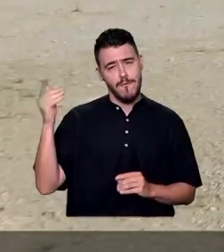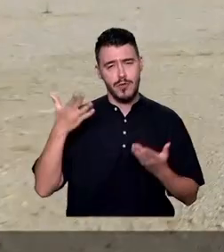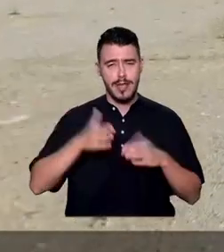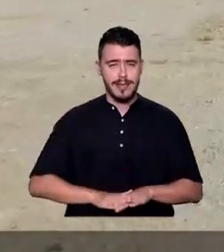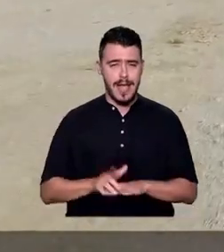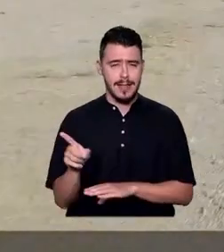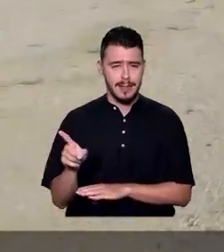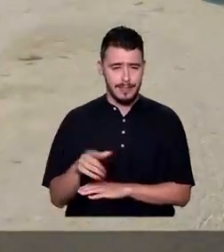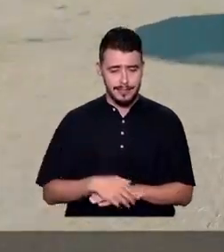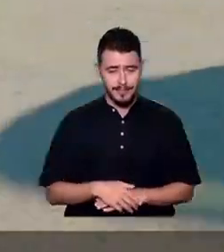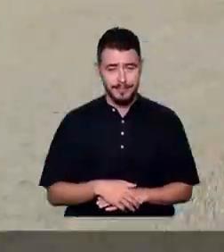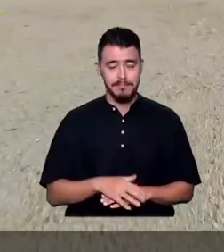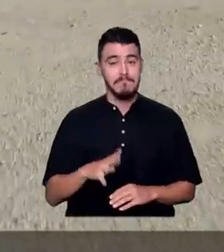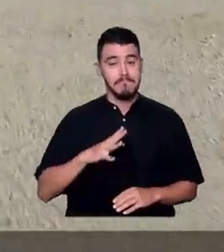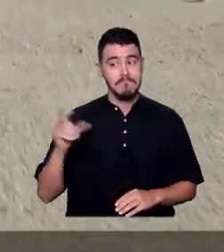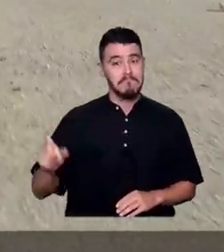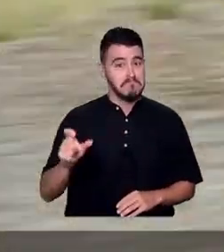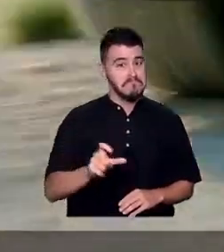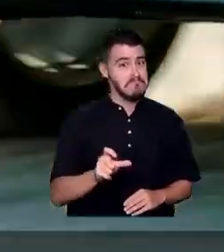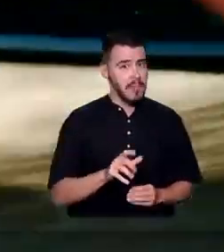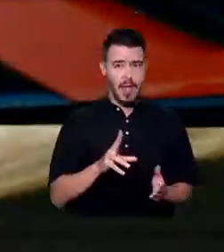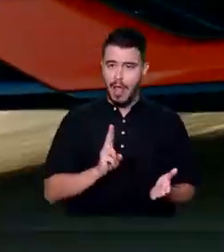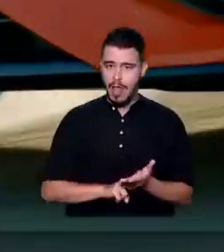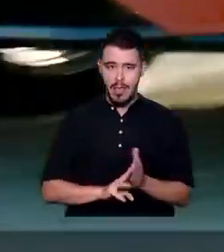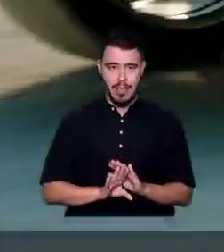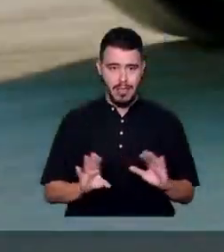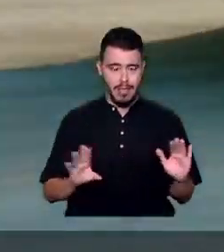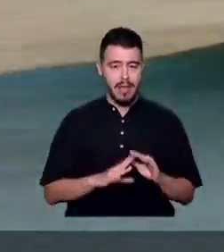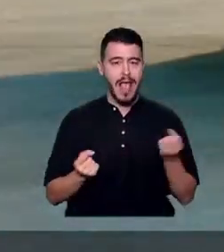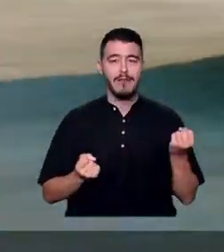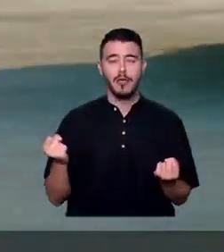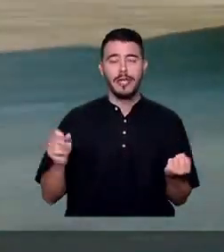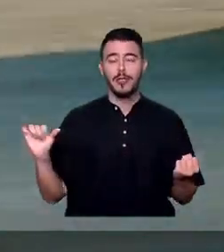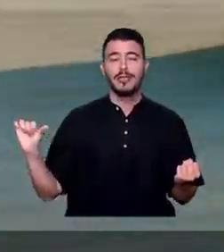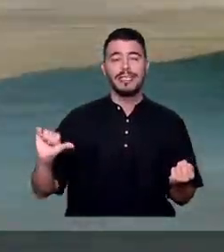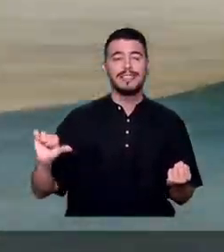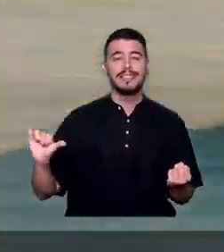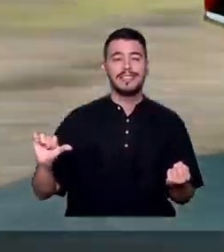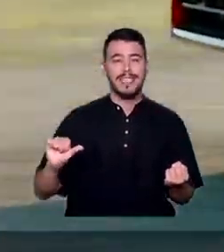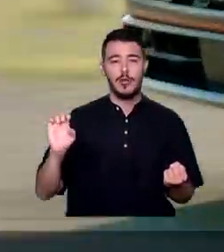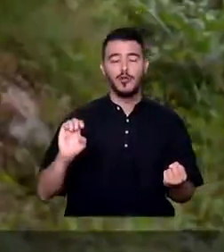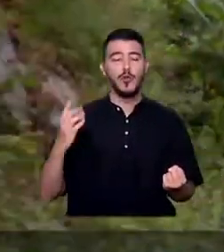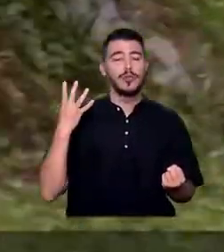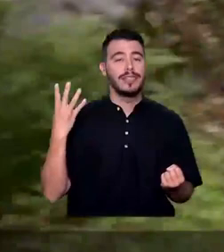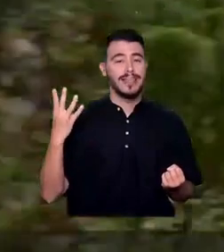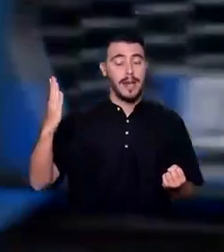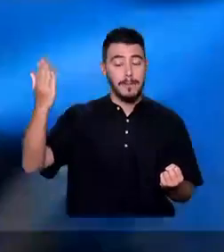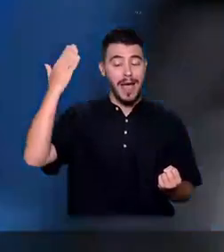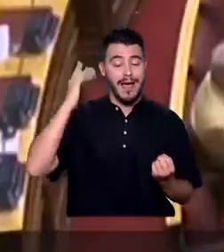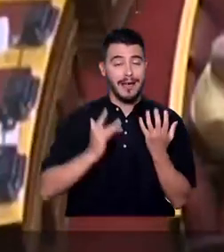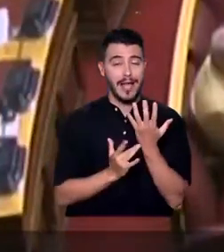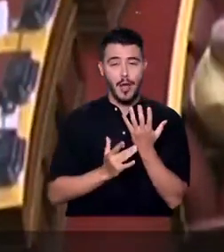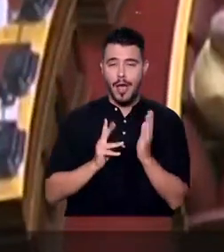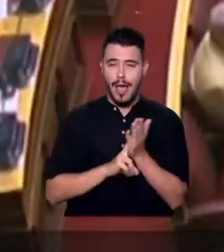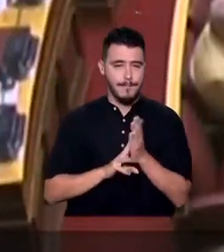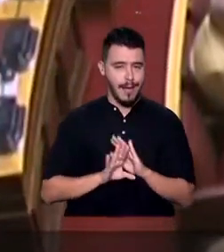Αν και πάρα πολλοί πολίτες στην Αθήνα δεν μπορούν να χρησιμοποιήσουν νόμιμα τα οχήματά τους, αφού η κίνηση με οχήματα diesel Euro 4 ή παλαιότερης τεχνολογίας απαγορεύεται,